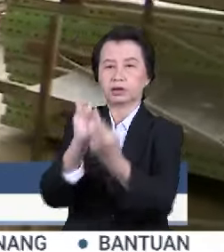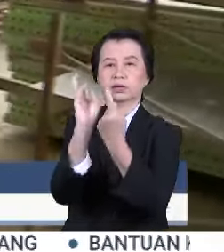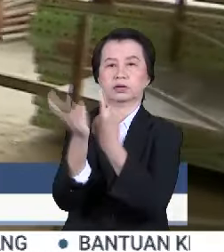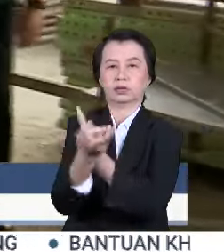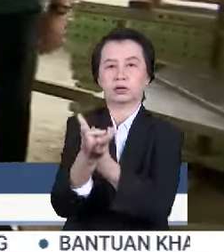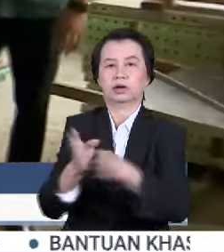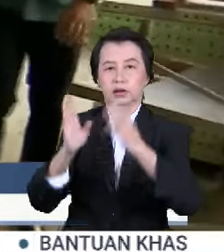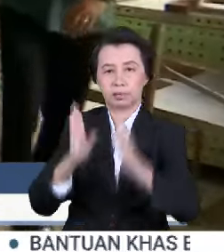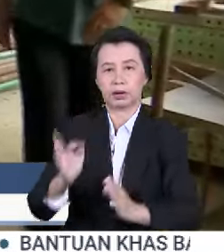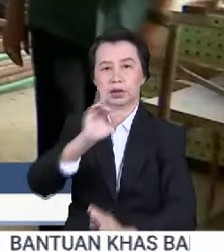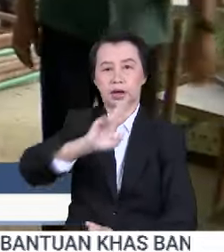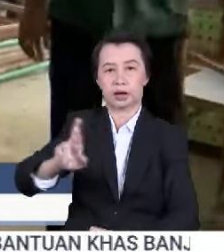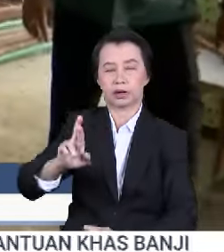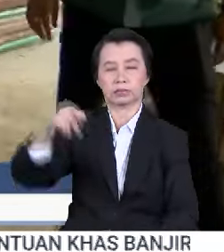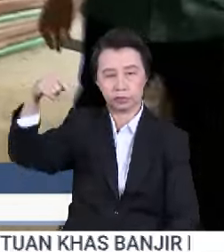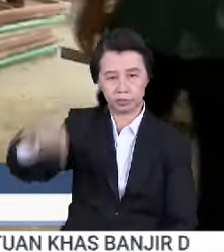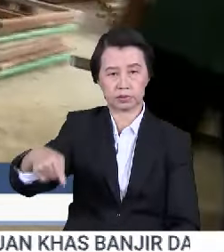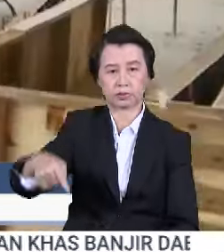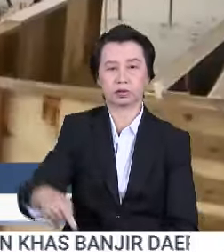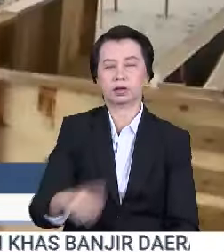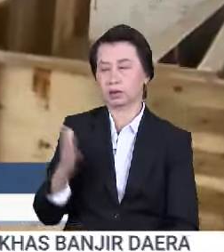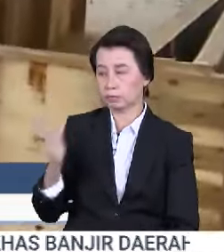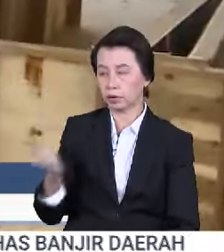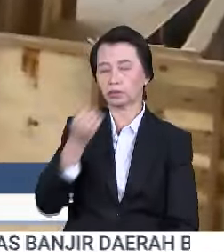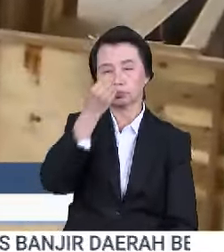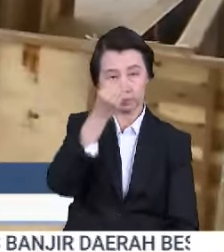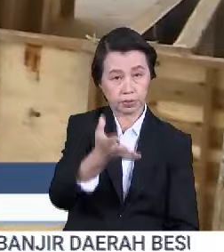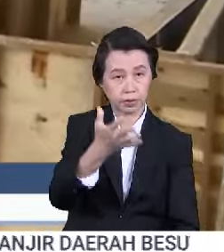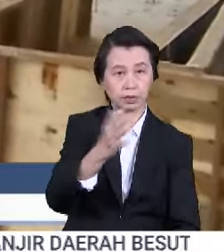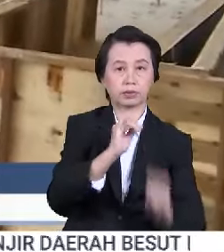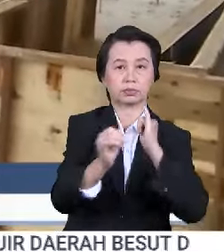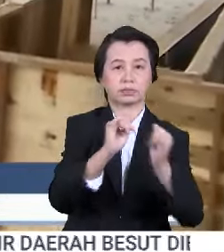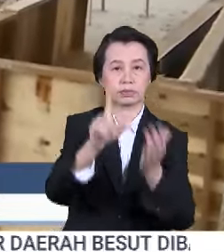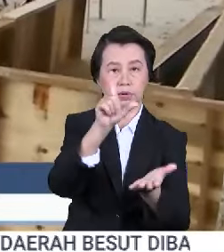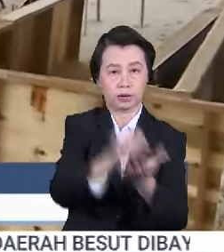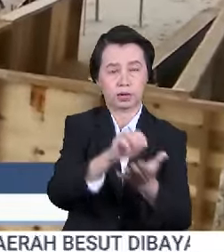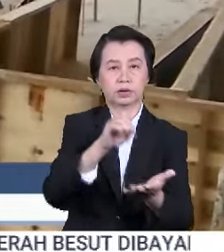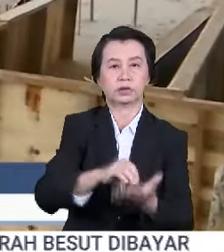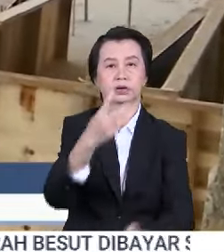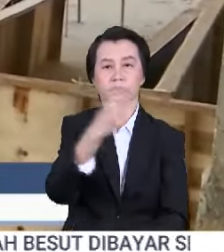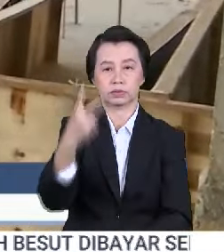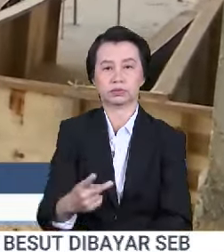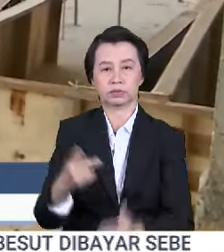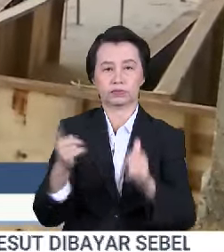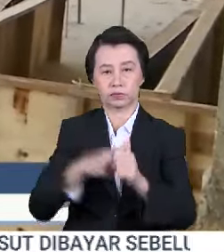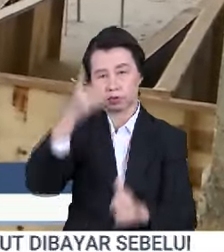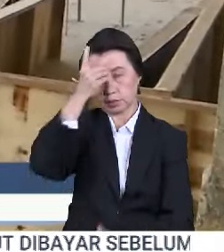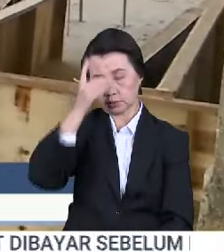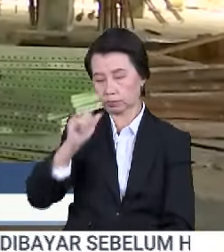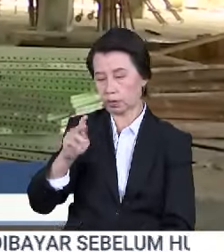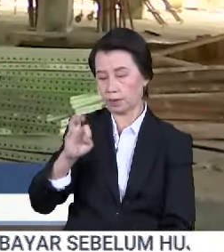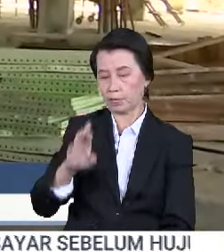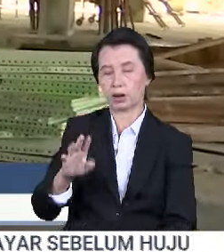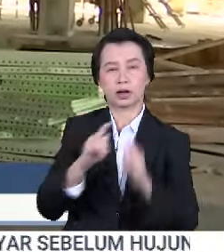badan-badan agama di negeri ini nanti beliau memberitahu demikian pada sidang media dikucing terdahulu atau ama Douglas dan